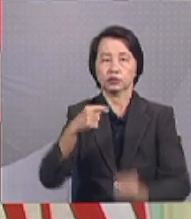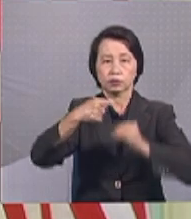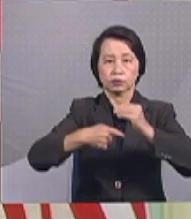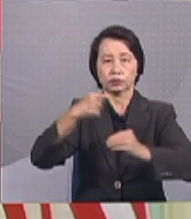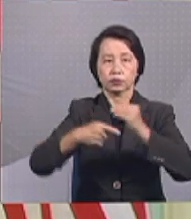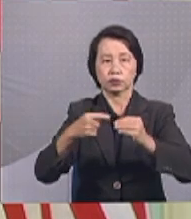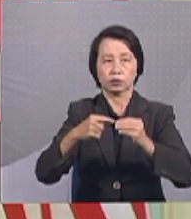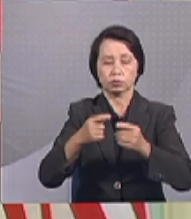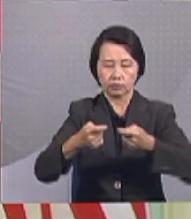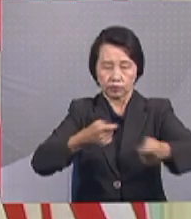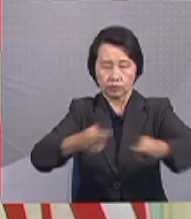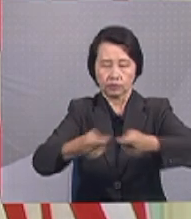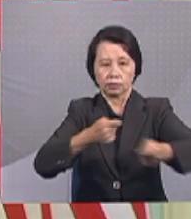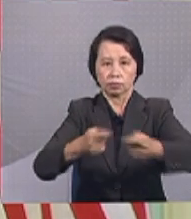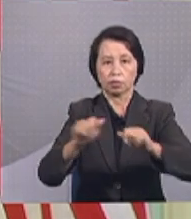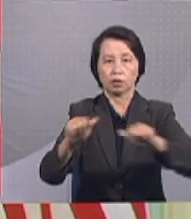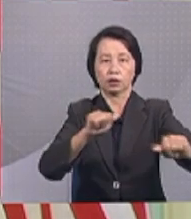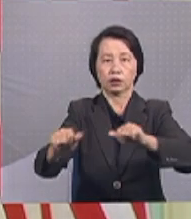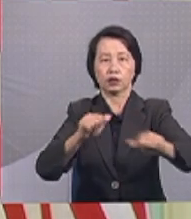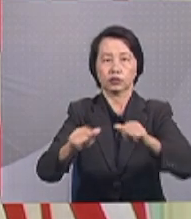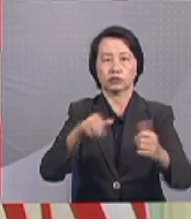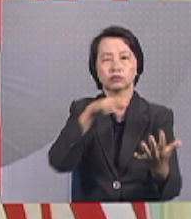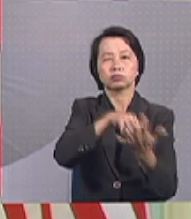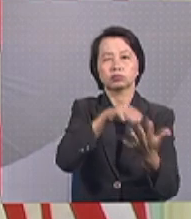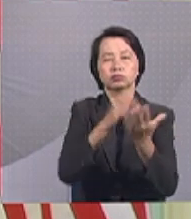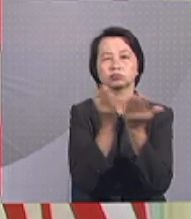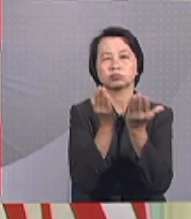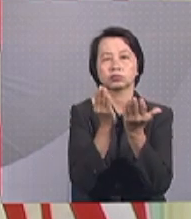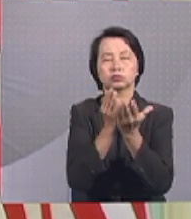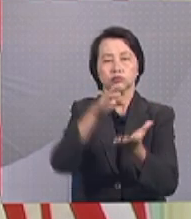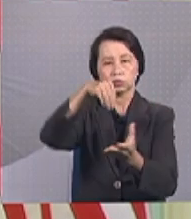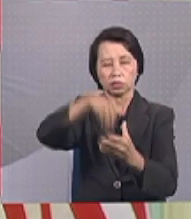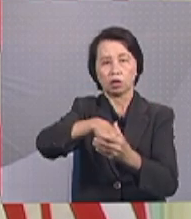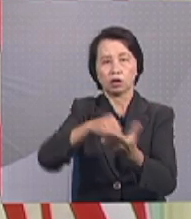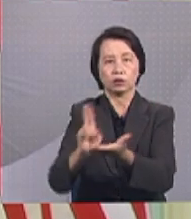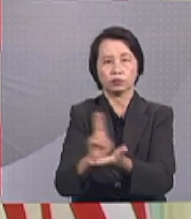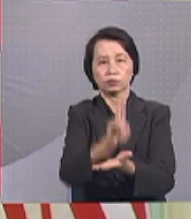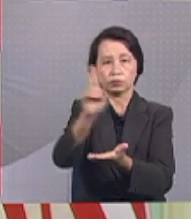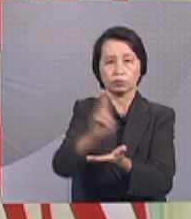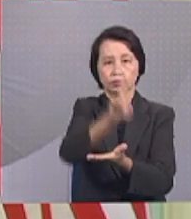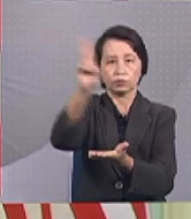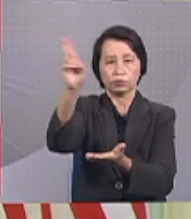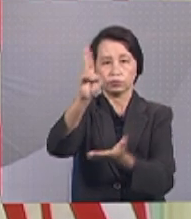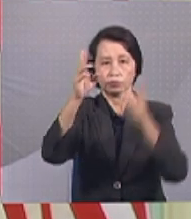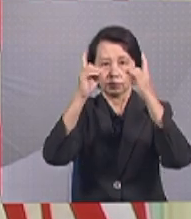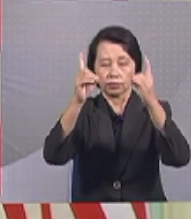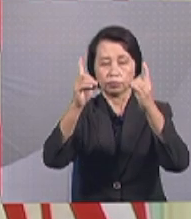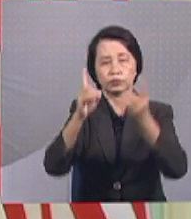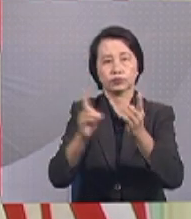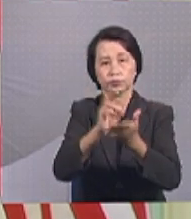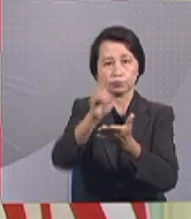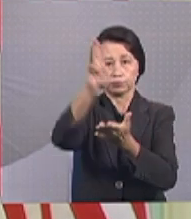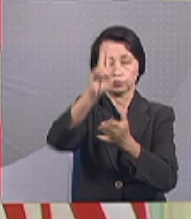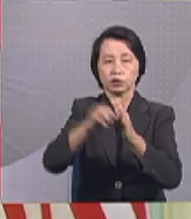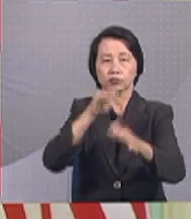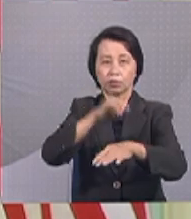berkenaan pengendalian aktiviti akademik di kampus-kampus institusi pendidikan tinggi